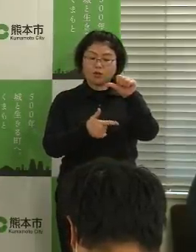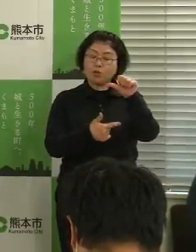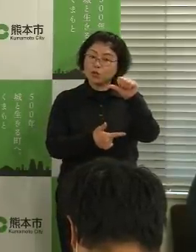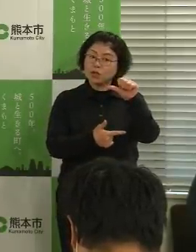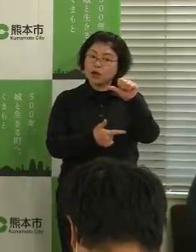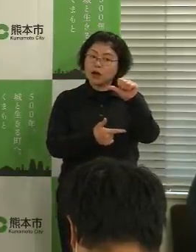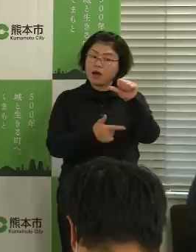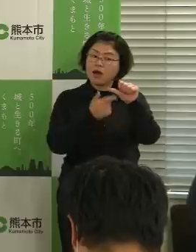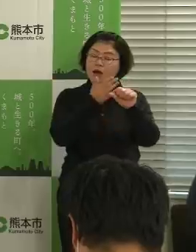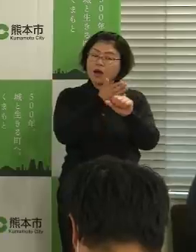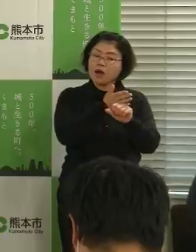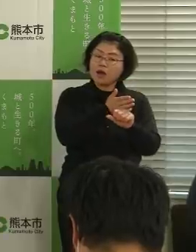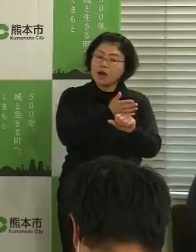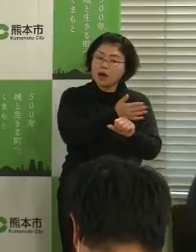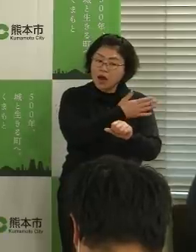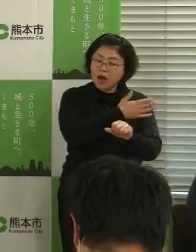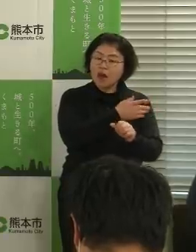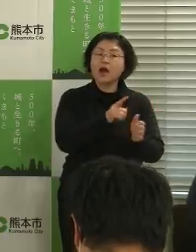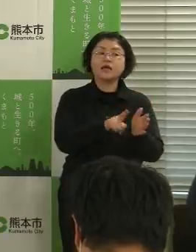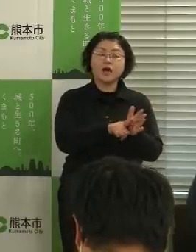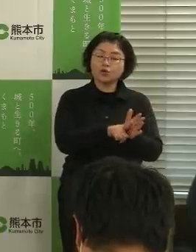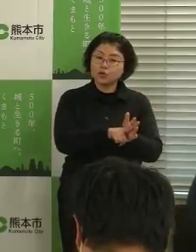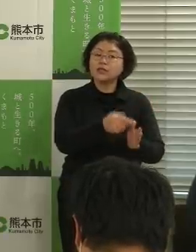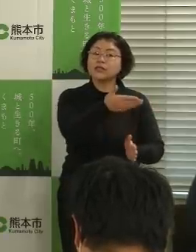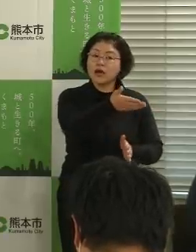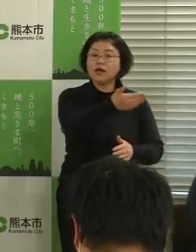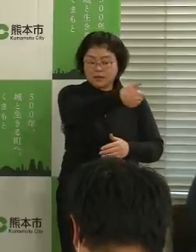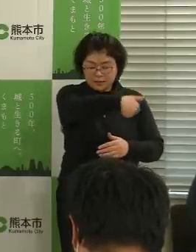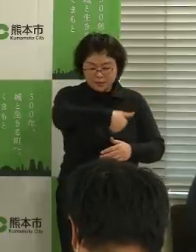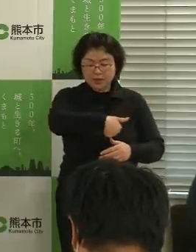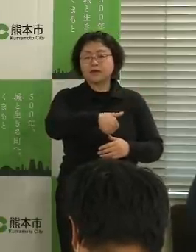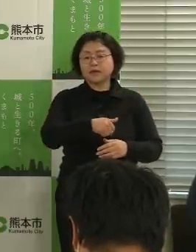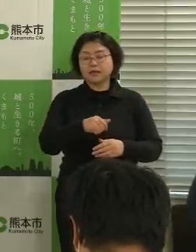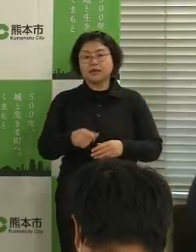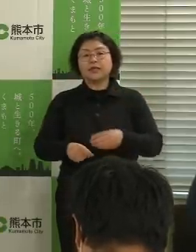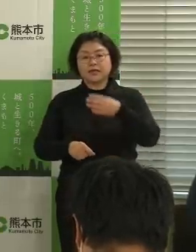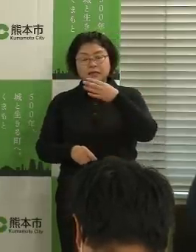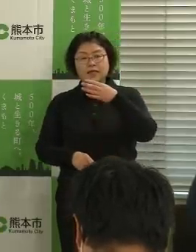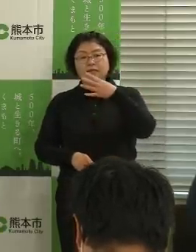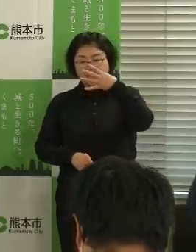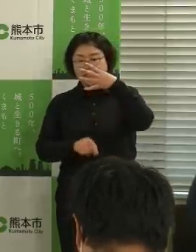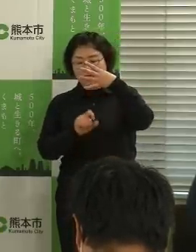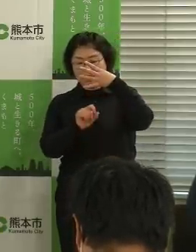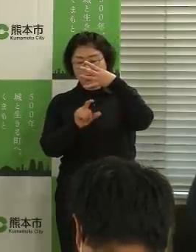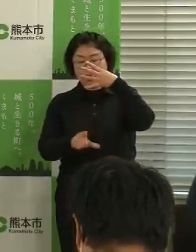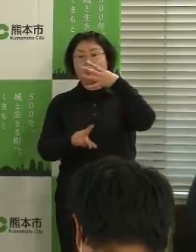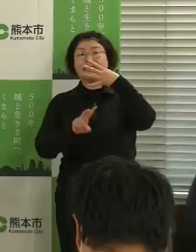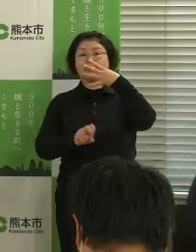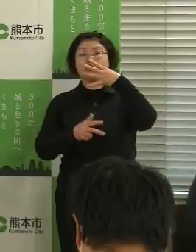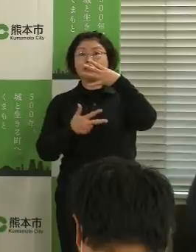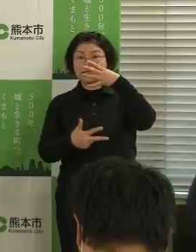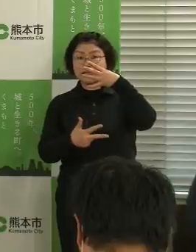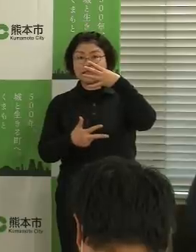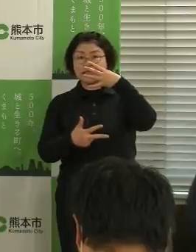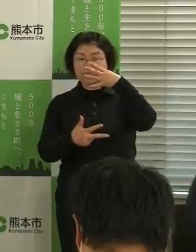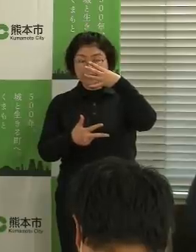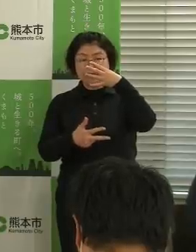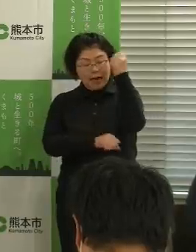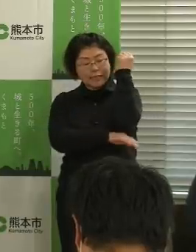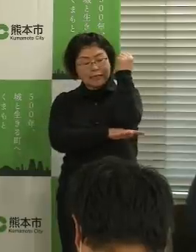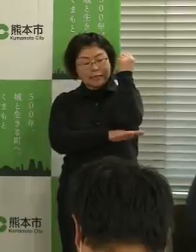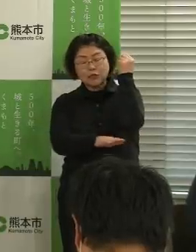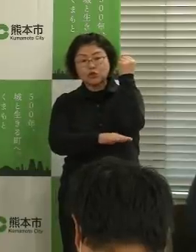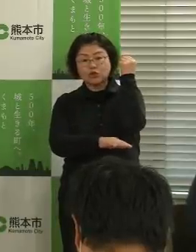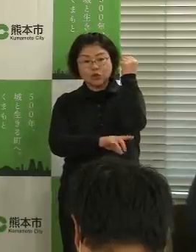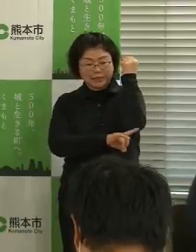ね。で、これあの4月27日が基準日に実はなるんですね。そうなると、